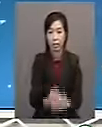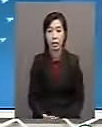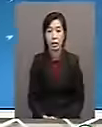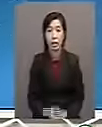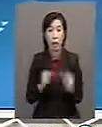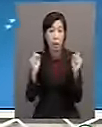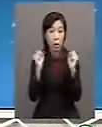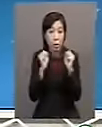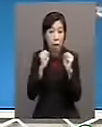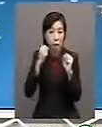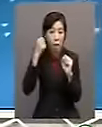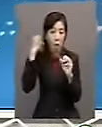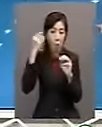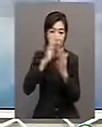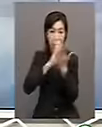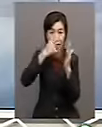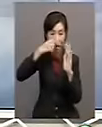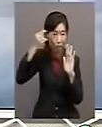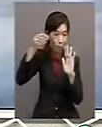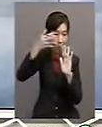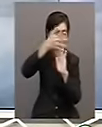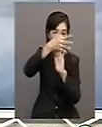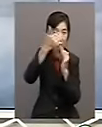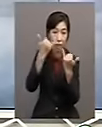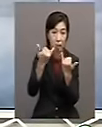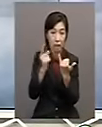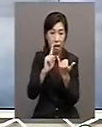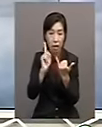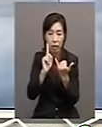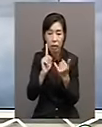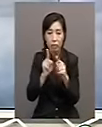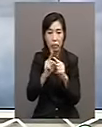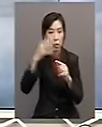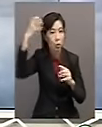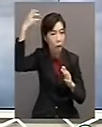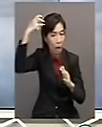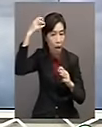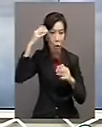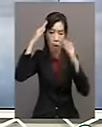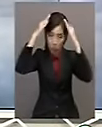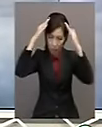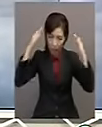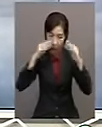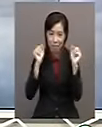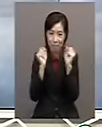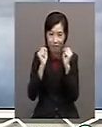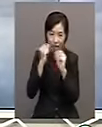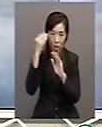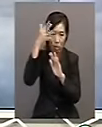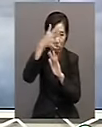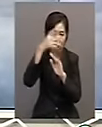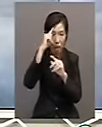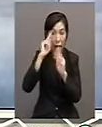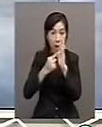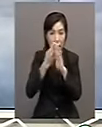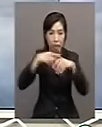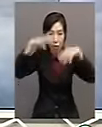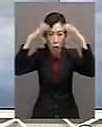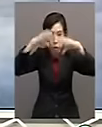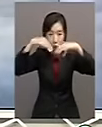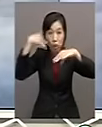ที่ปกคลุมบริเวณของพื้นที่ทางด้านประเทศไทยตอนบนล่าสุดนั้นอยู่บริเวณแถวๆพื้นที่ลาวกับเวียดนามนะครับก็ทำให้มีฝนตกในช่วงแรกครับ